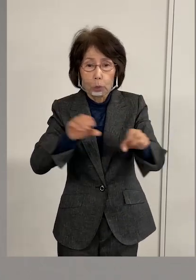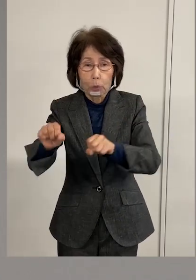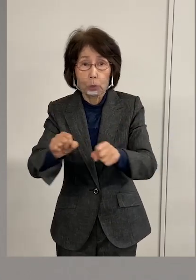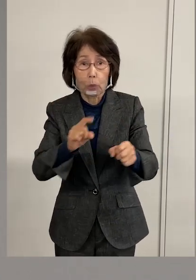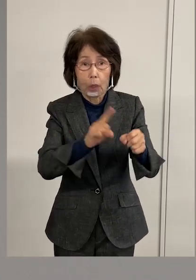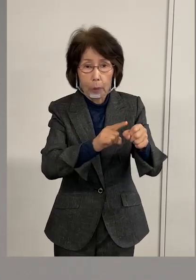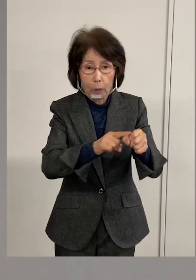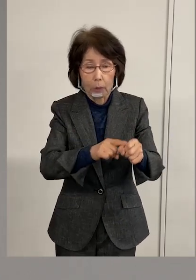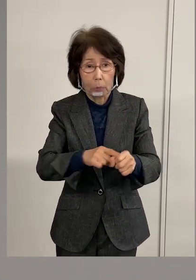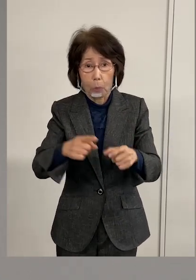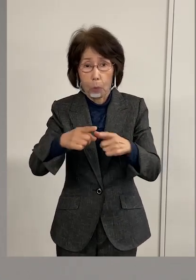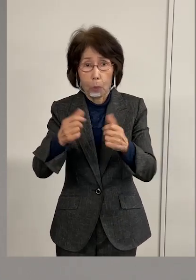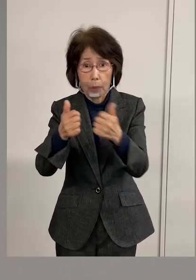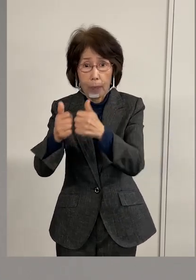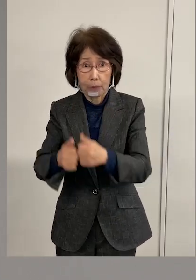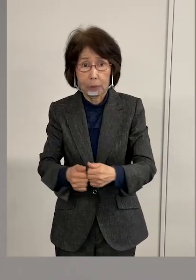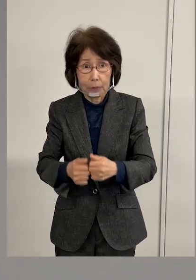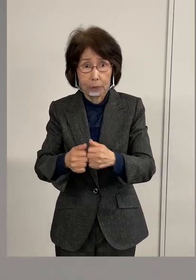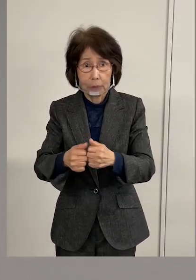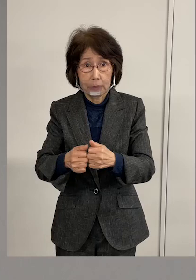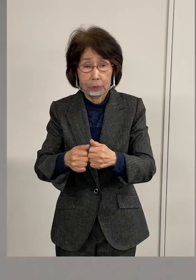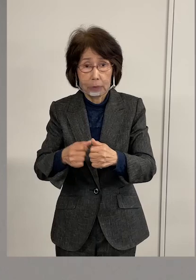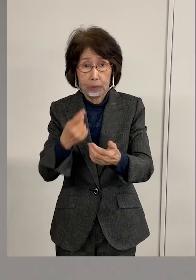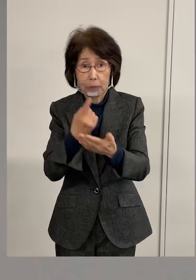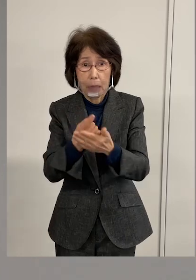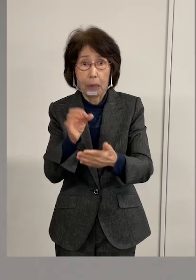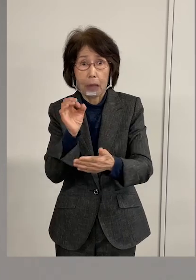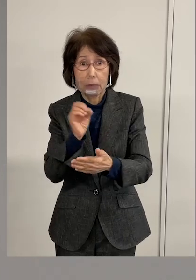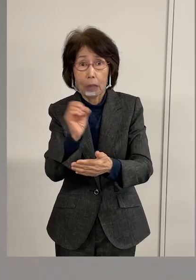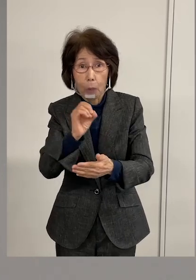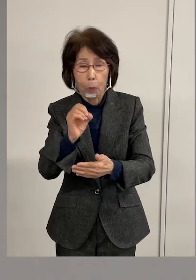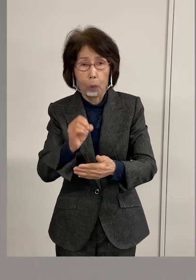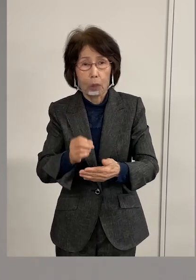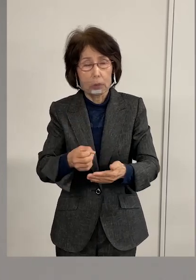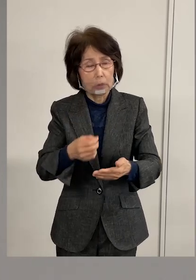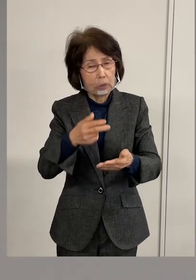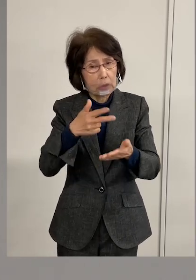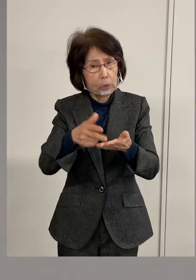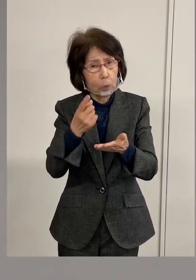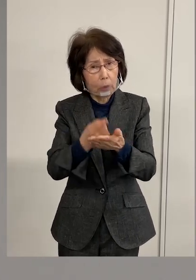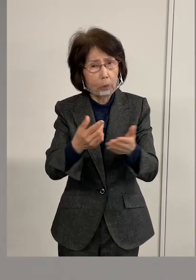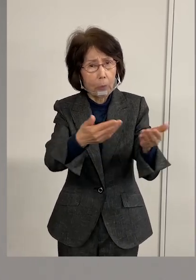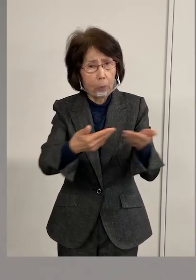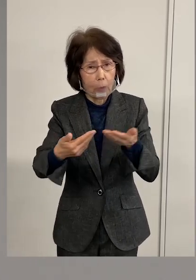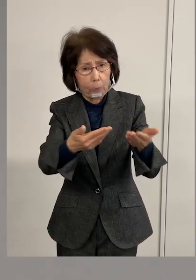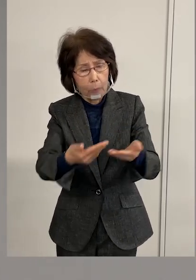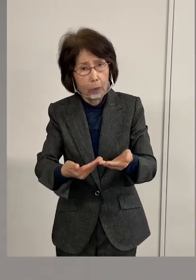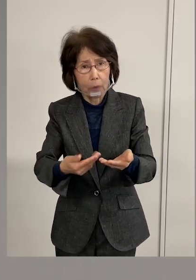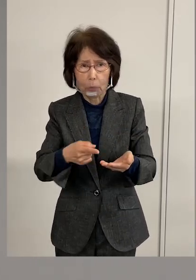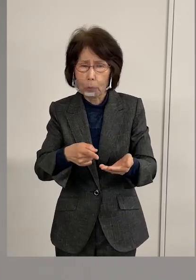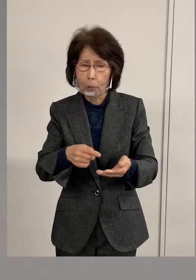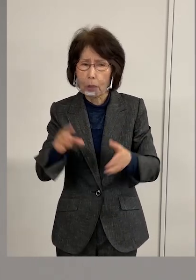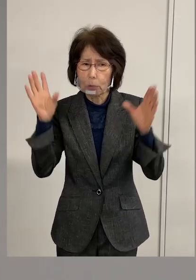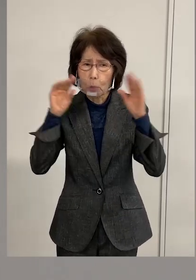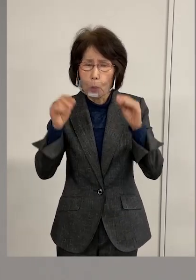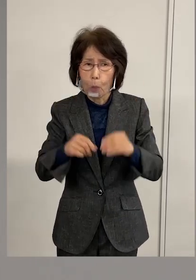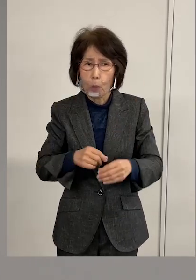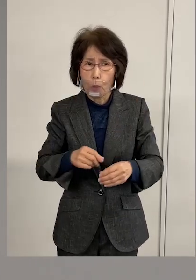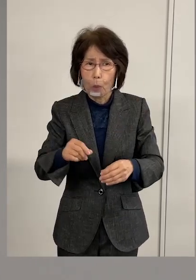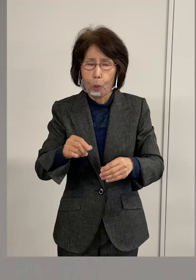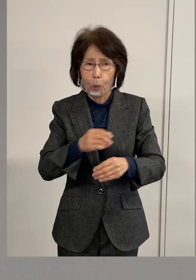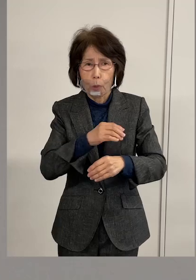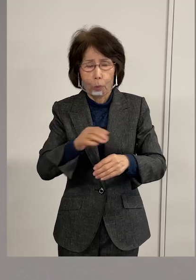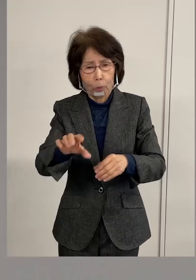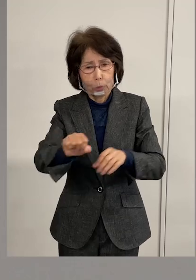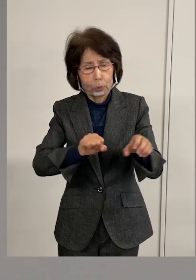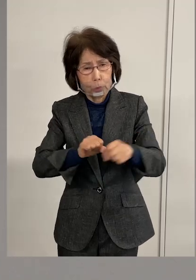てなくてですね、資料だけ送ってきているという状況だと思いますけども、まあ、それで、情報収集になるのかなというのは、まあ、思い